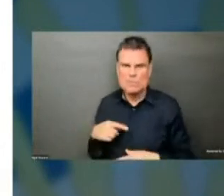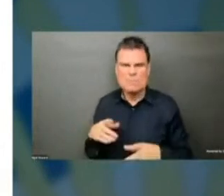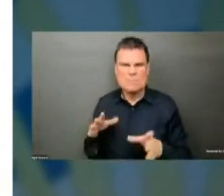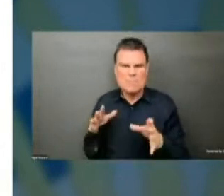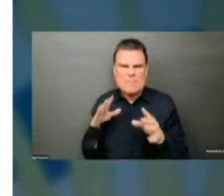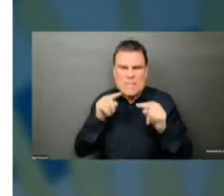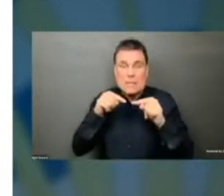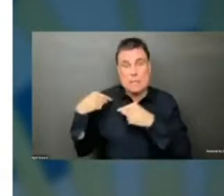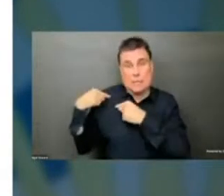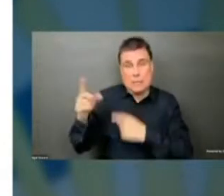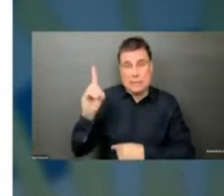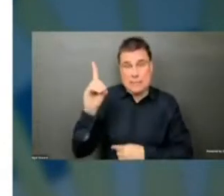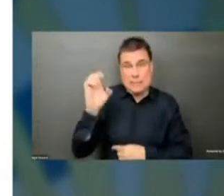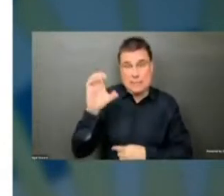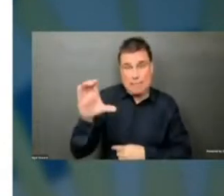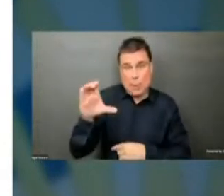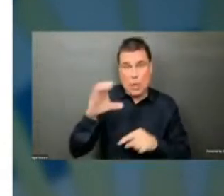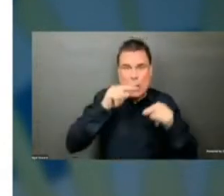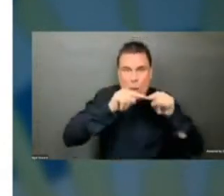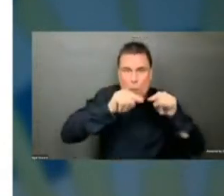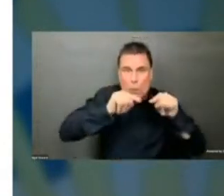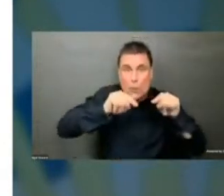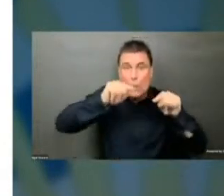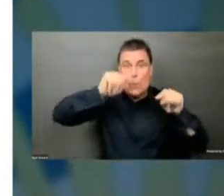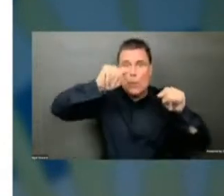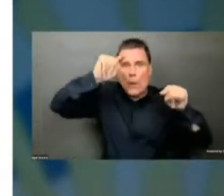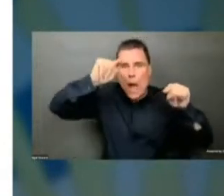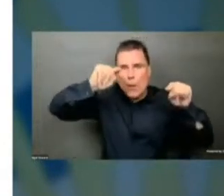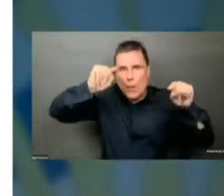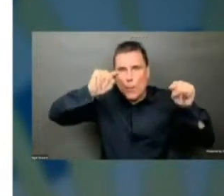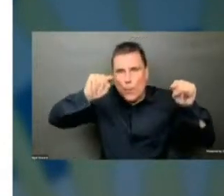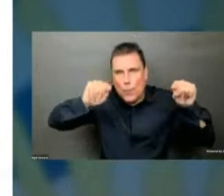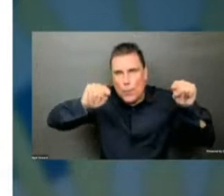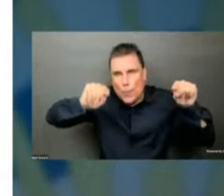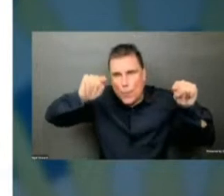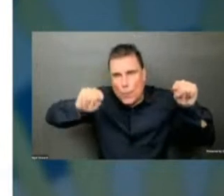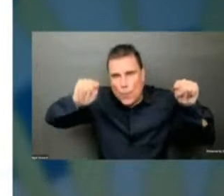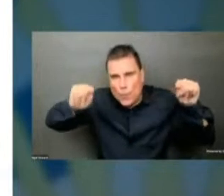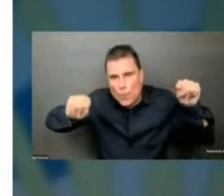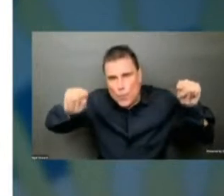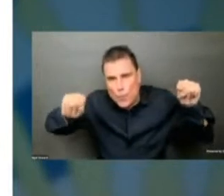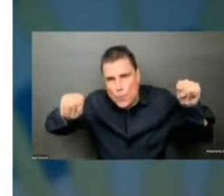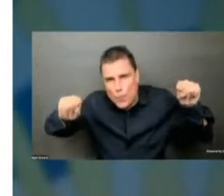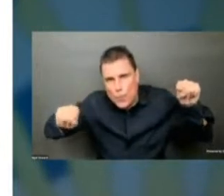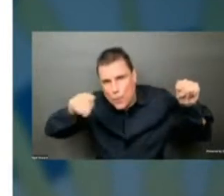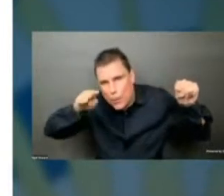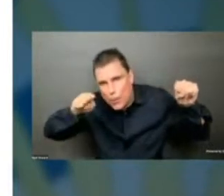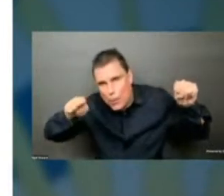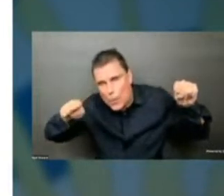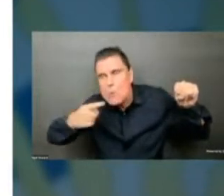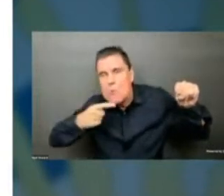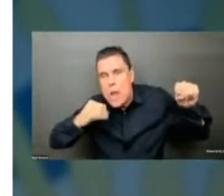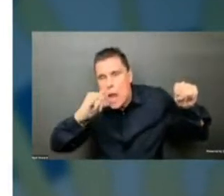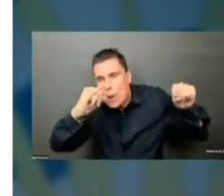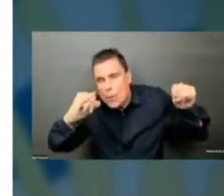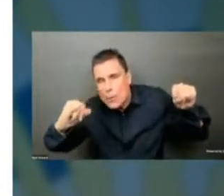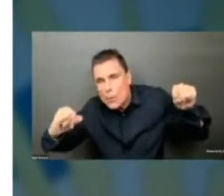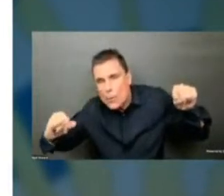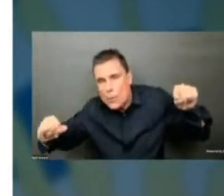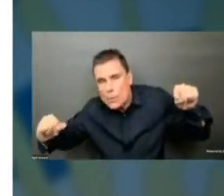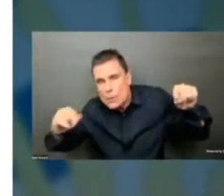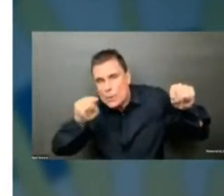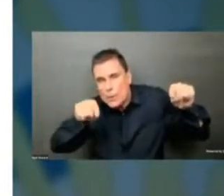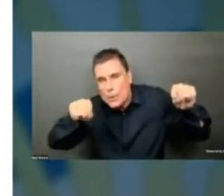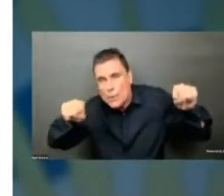月份的时候 cases 是一天 and 新增 our 800例 transmissions 那么 over 现在 time. 都是慢慢 The 走了。 background, however, gives us a sense of the uncertainty